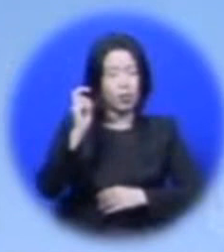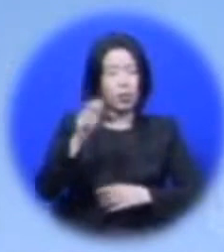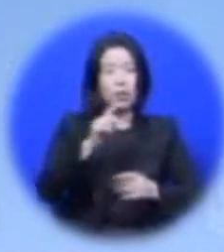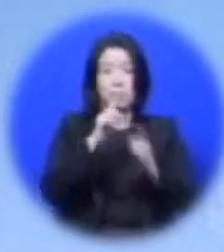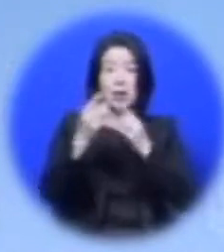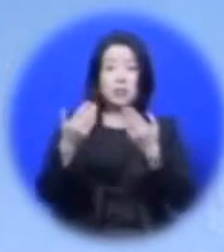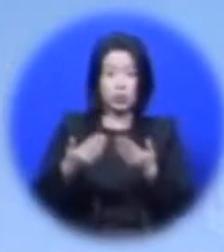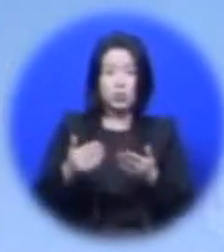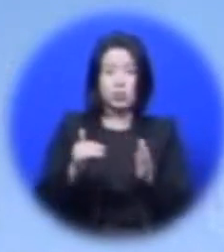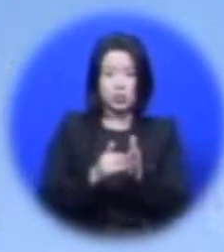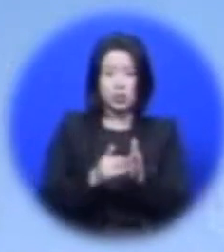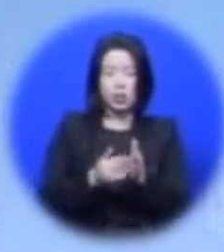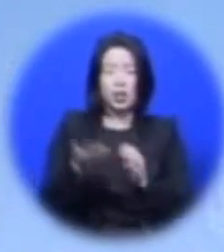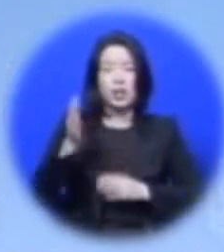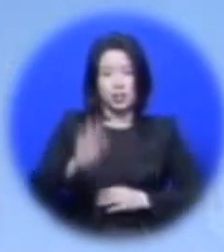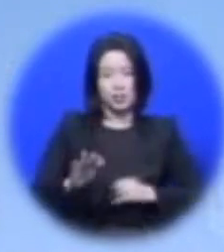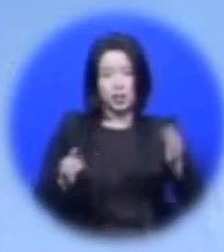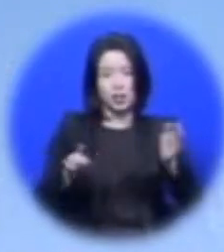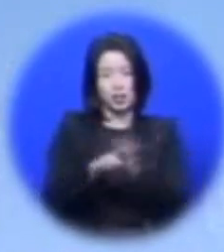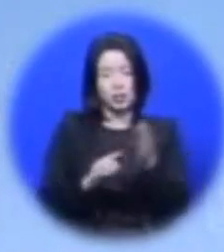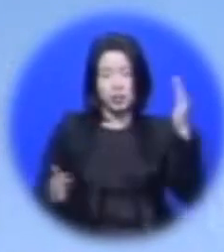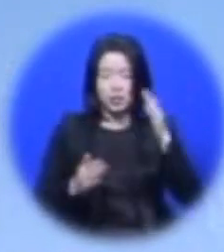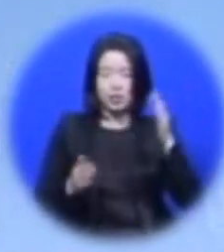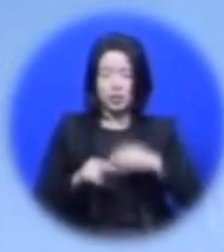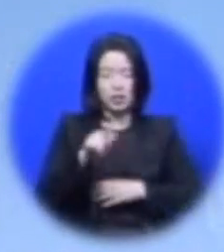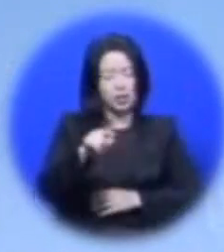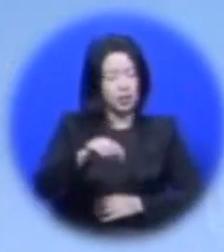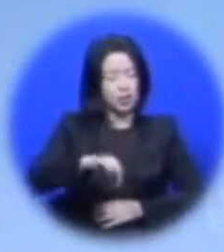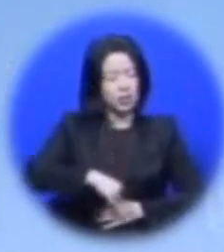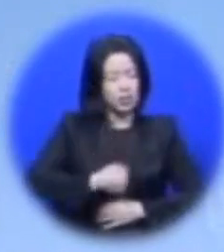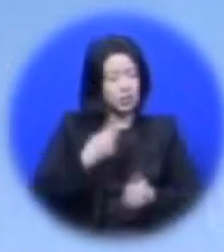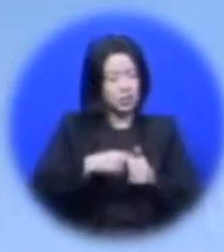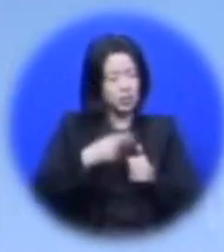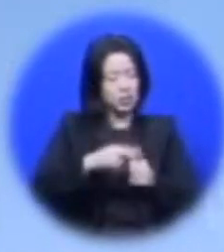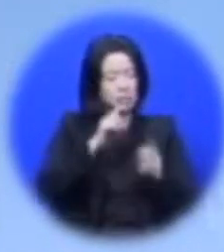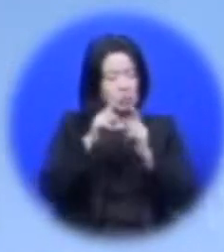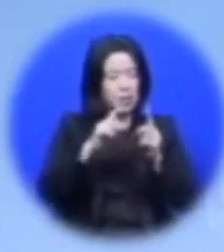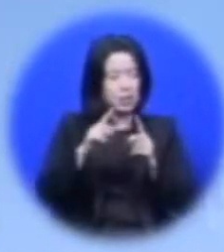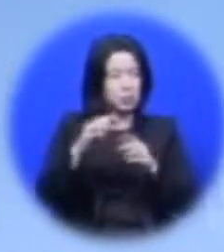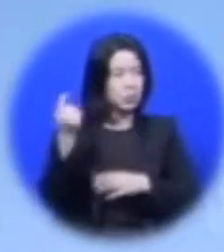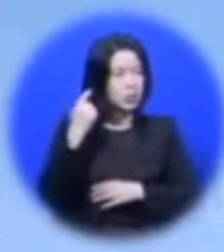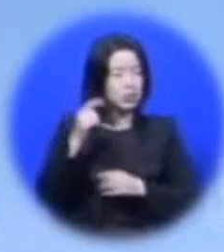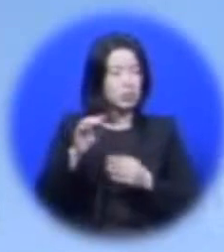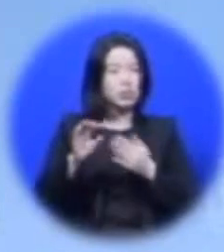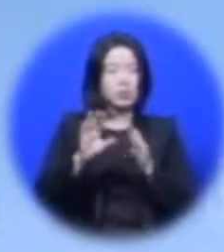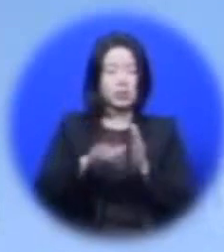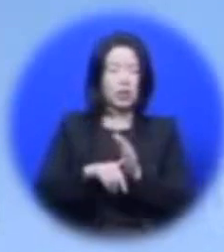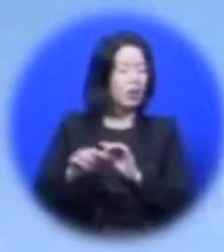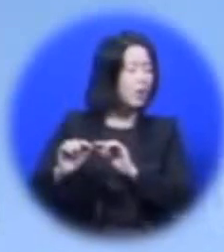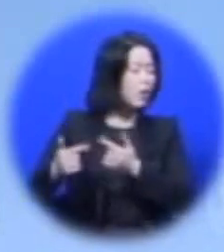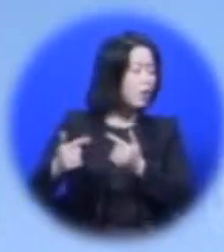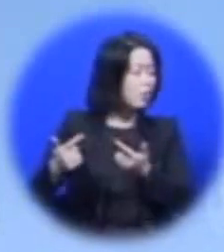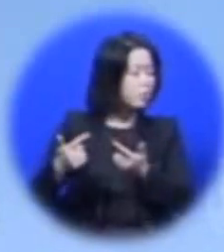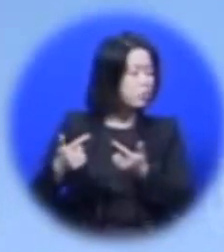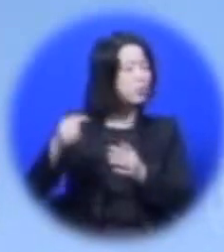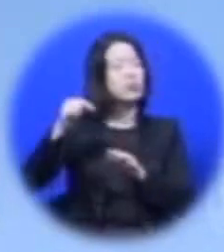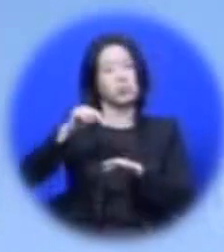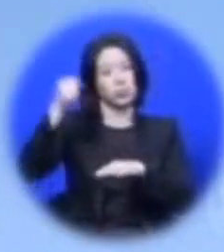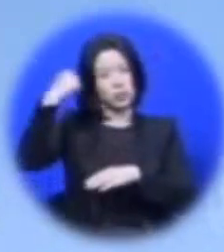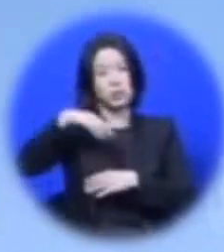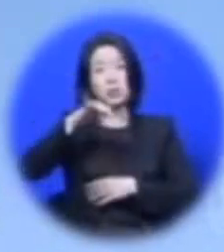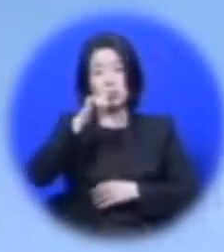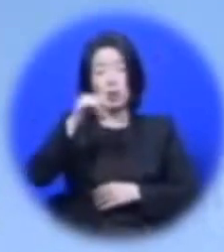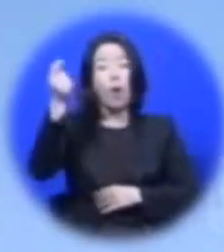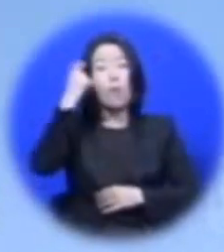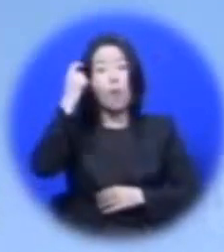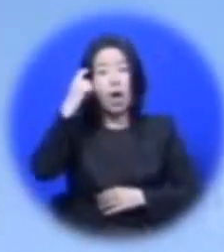근데 그 신학생이 거기다 쓰기를 자기는 그 말씀을 듣는데 너무 거부 반응이 일어나더라. 거부감이. 왜